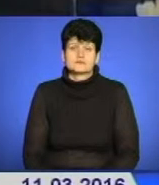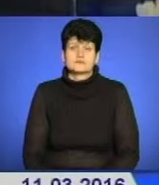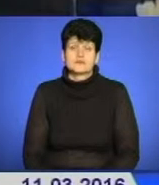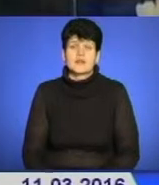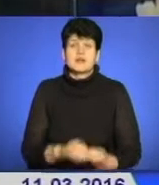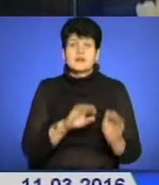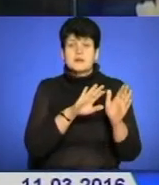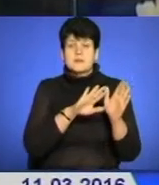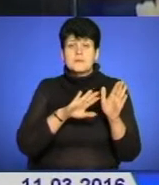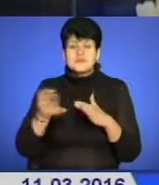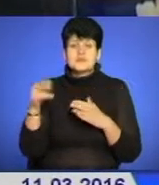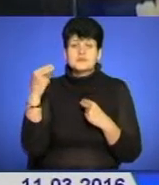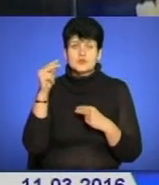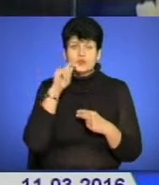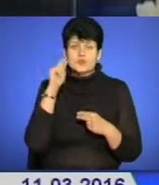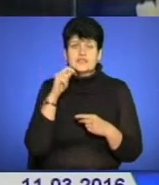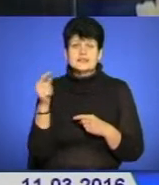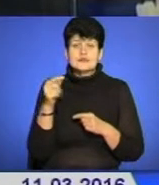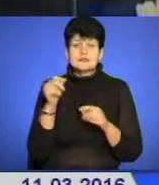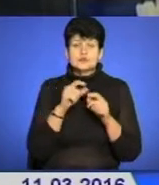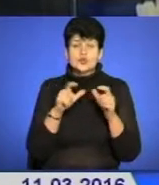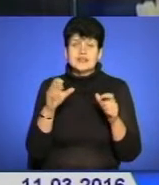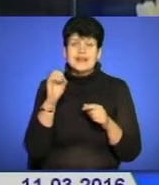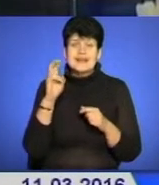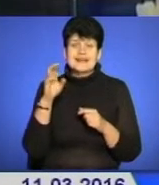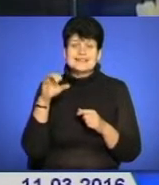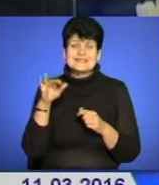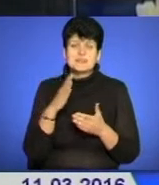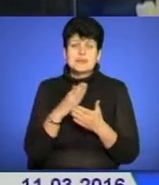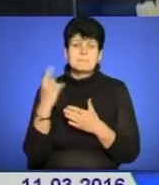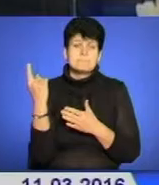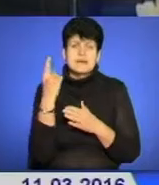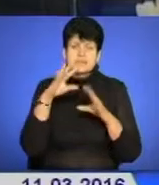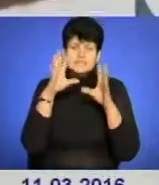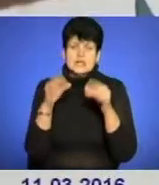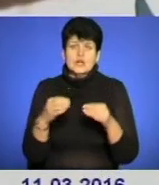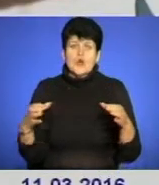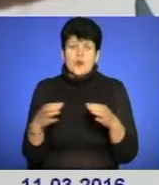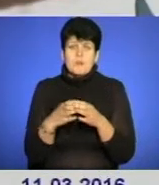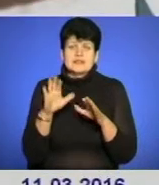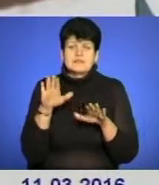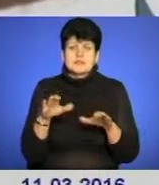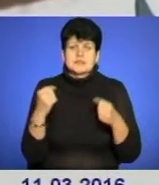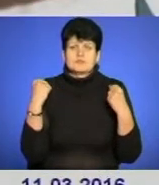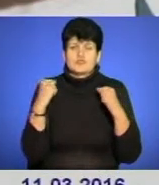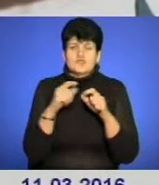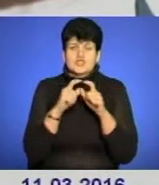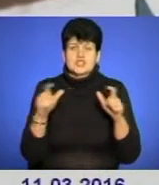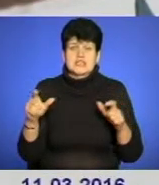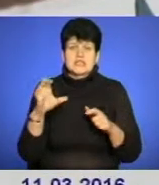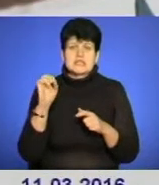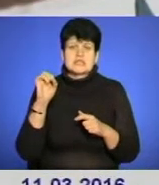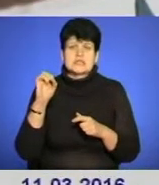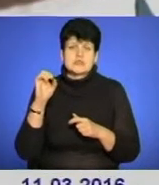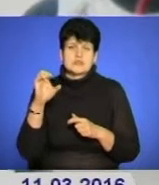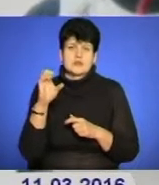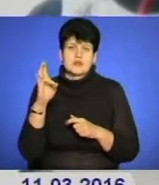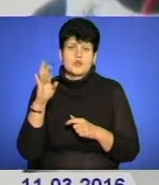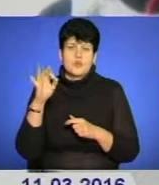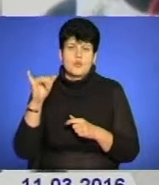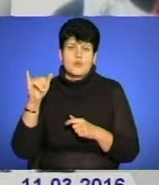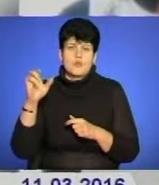Після чергового чемпіонату України Тернопільська школа «Екстрім» посідає перше загальнокомандне місце серед спортивних шкіл і сноуборду. Наші вихованці